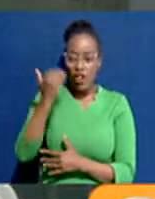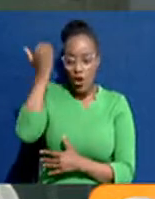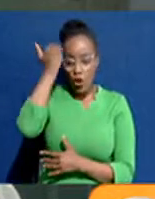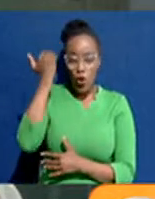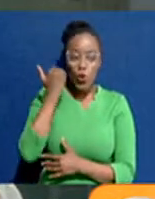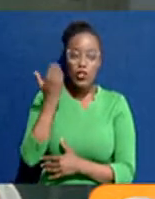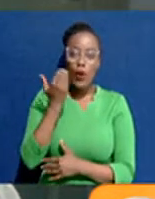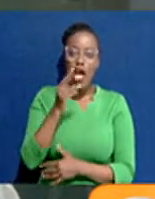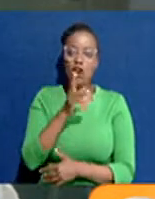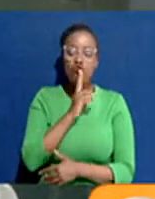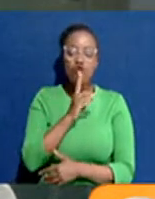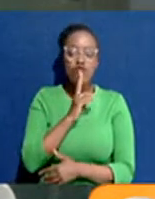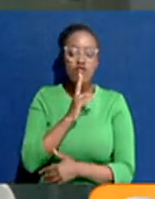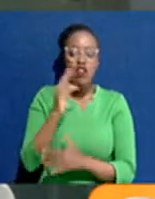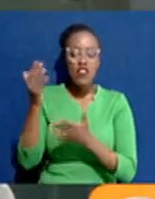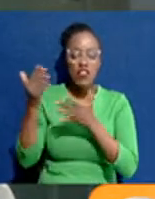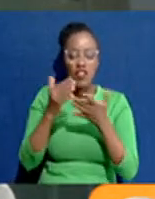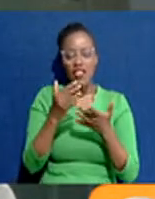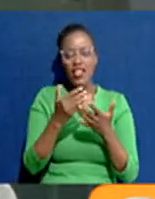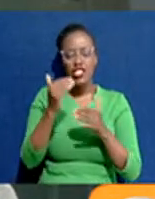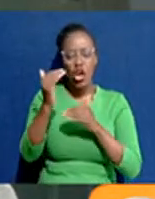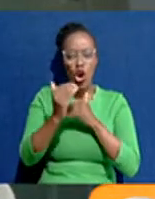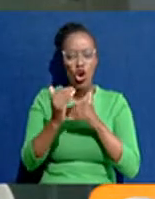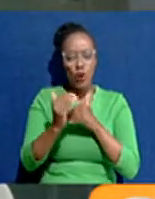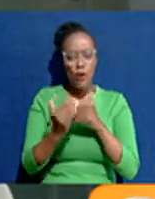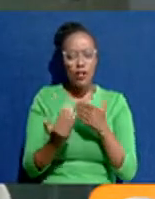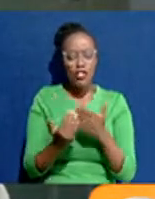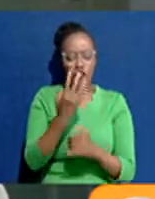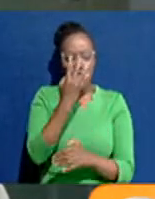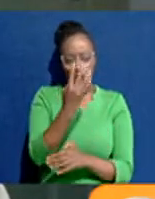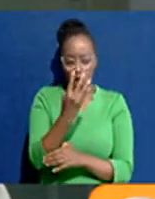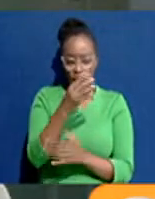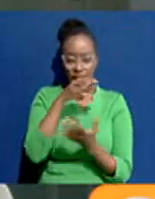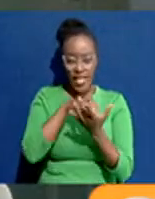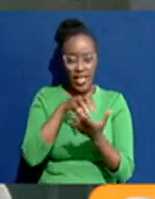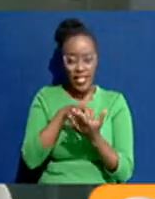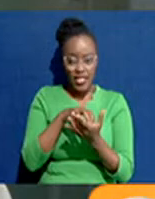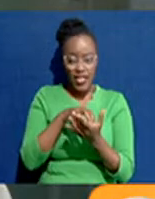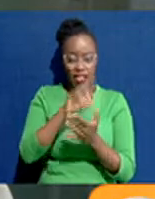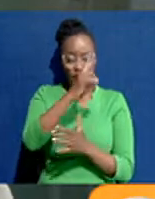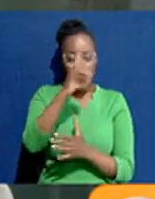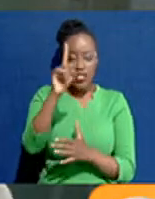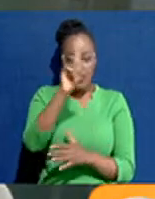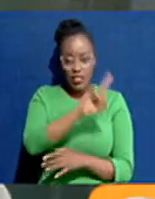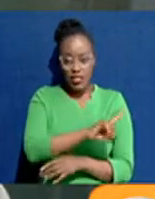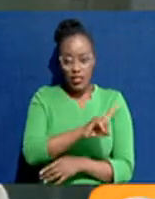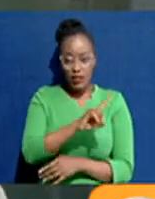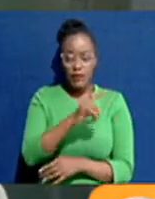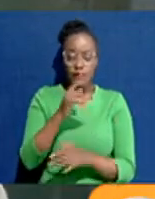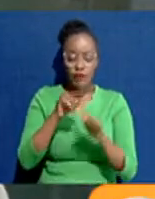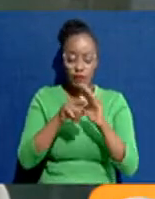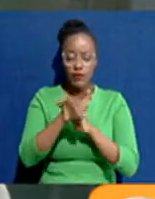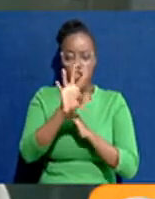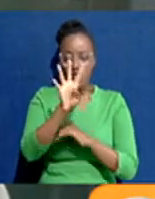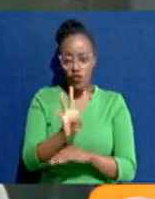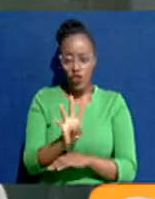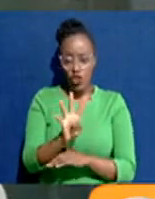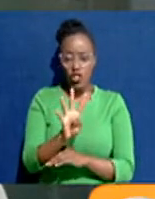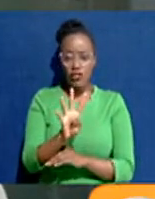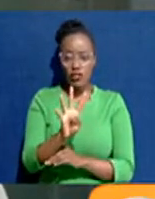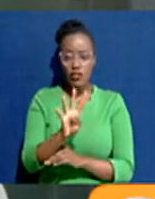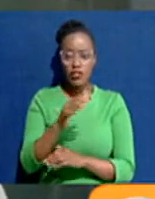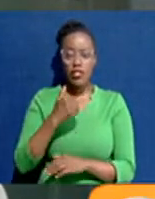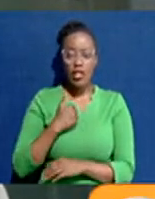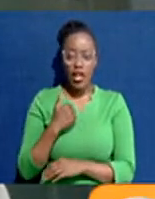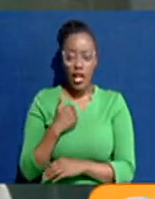Ruiru. Imetuletea cases karibu 4 mfululizo. Siku ya kwanza, siku moja, wameingia wanne wote wako